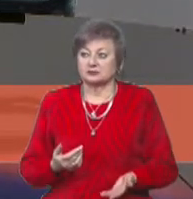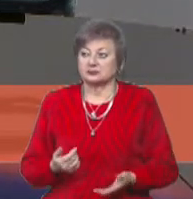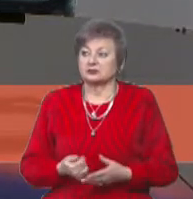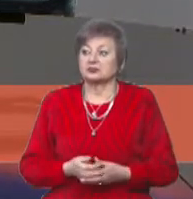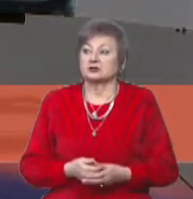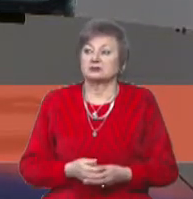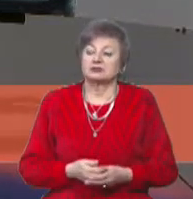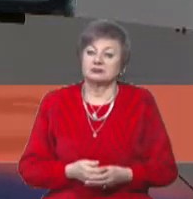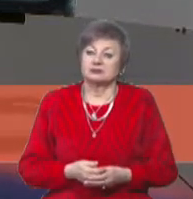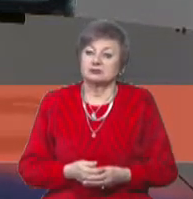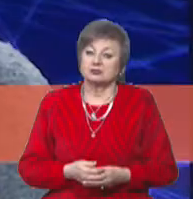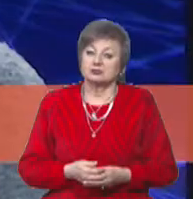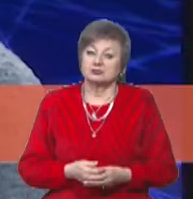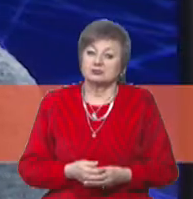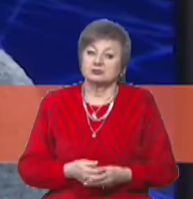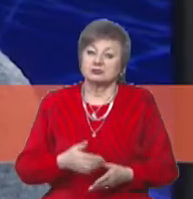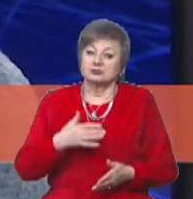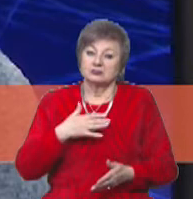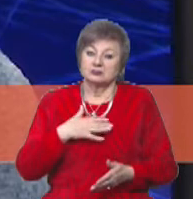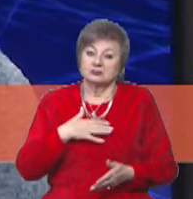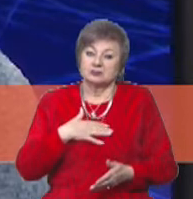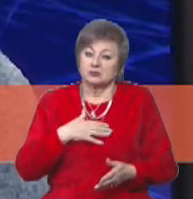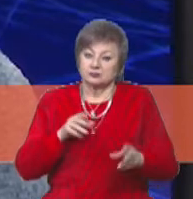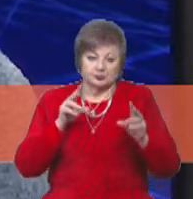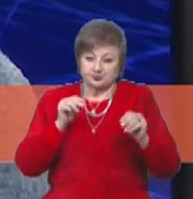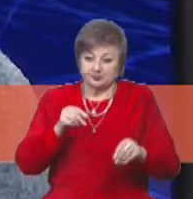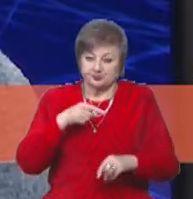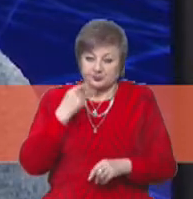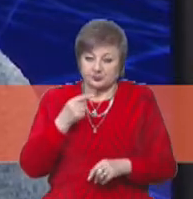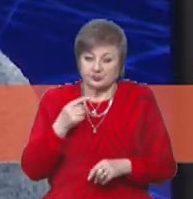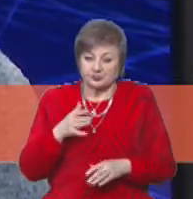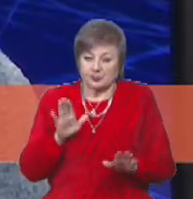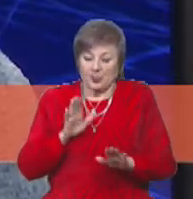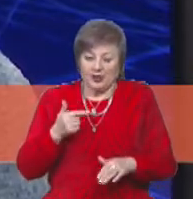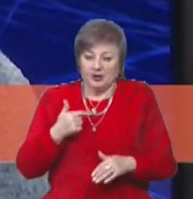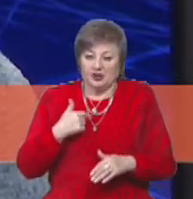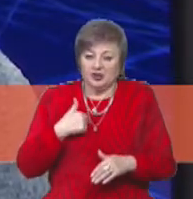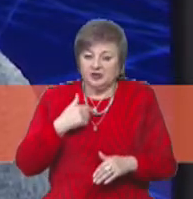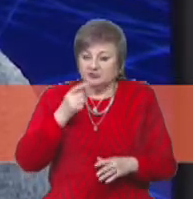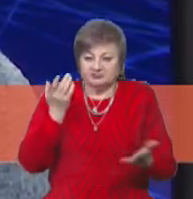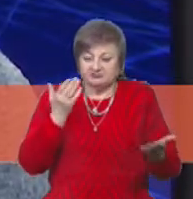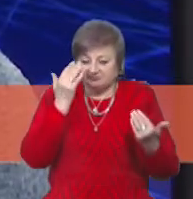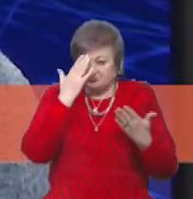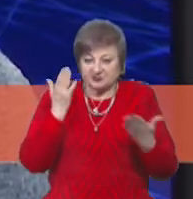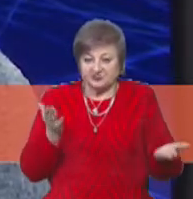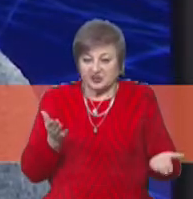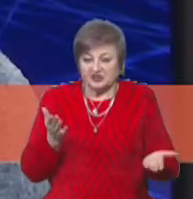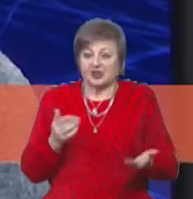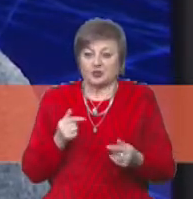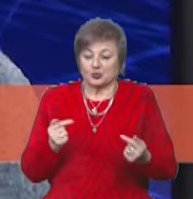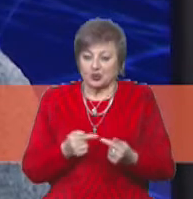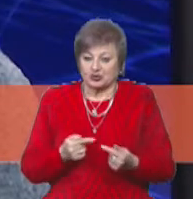це таке? Да. Я чесно сказала, що ні, я не дуже, я почитаю в інтернеті, і тобто,